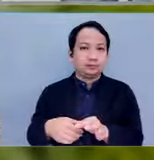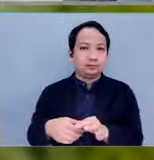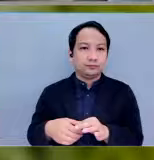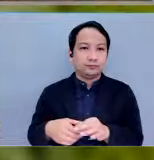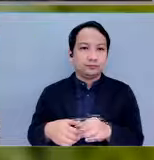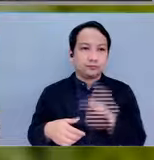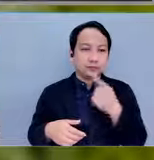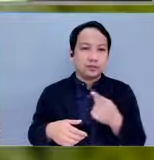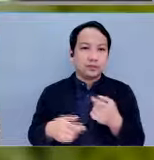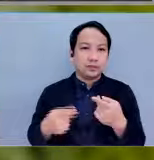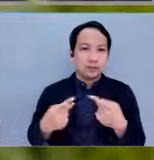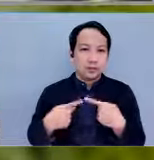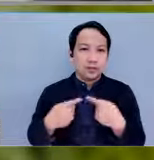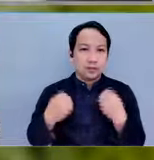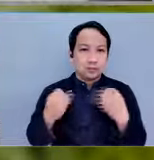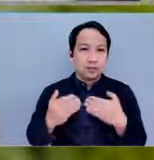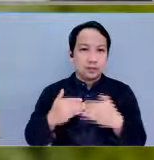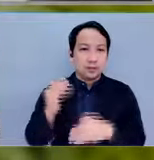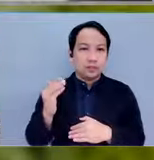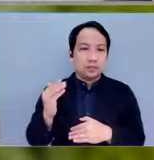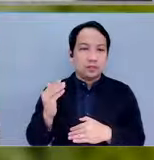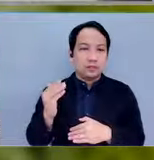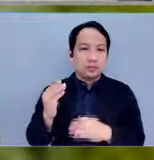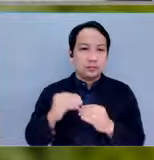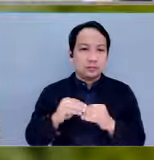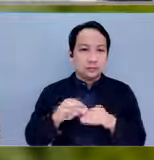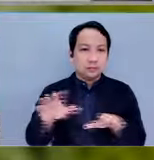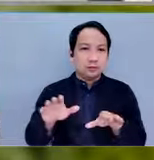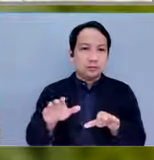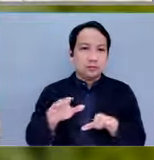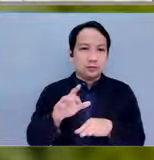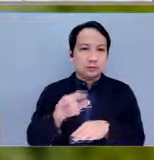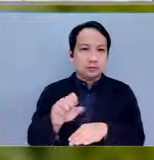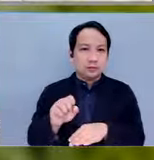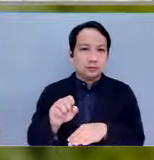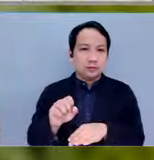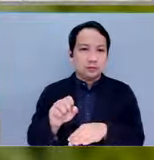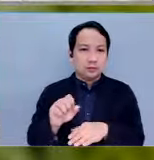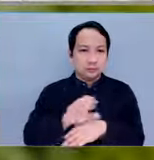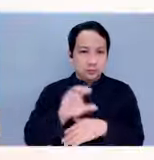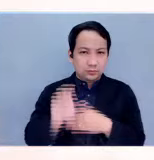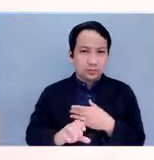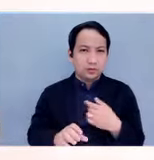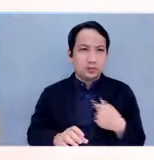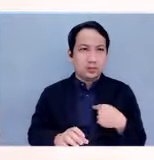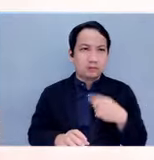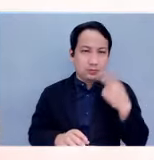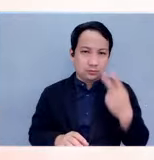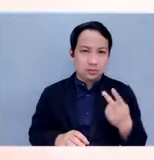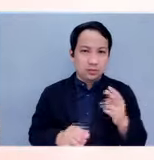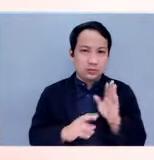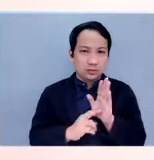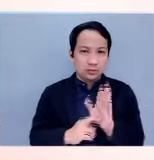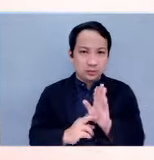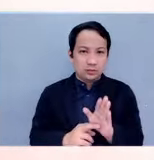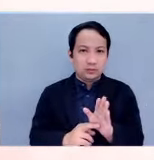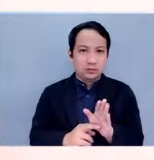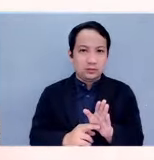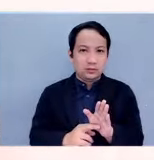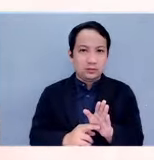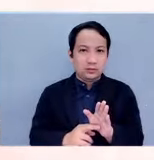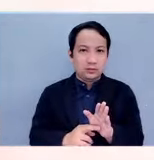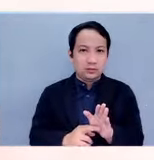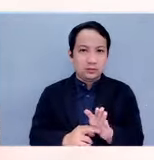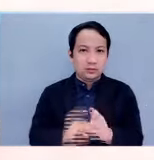magkaroon ka ng mas madami ng anditong neurotransmitters na ito. Kasi holistic yung approach. Ako naman ang aaki represent yung sa talk therapy. Kung gusto mo